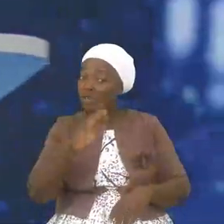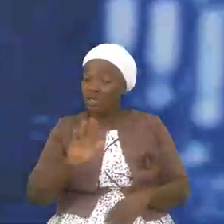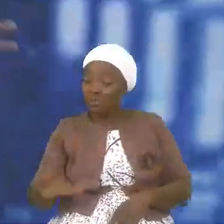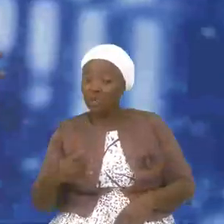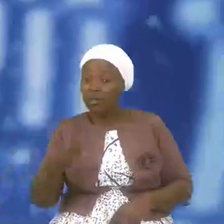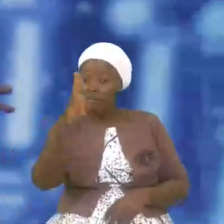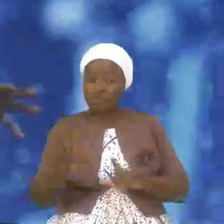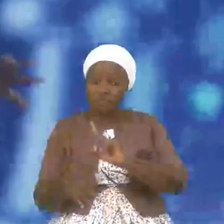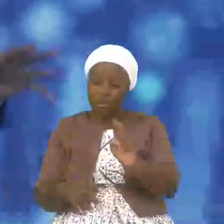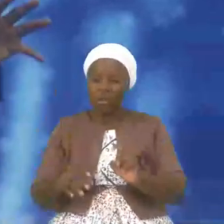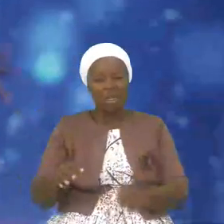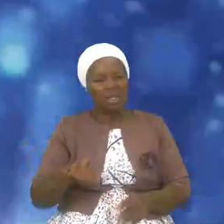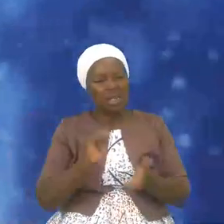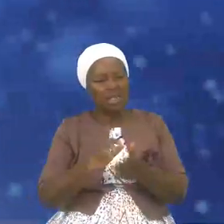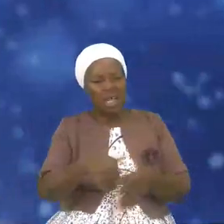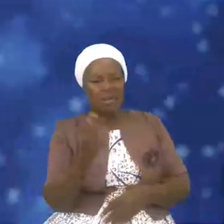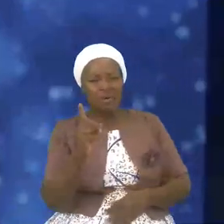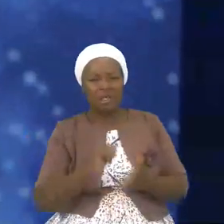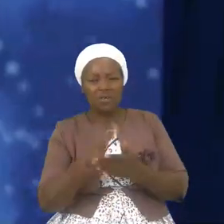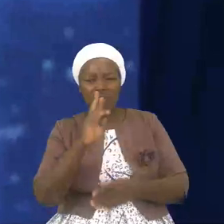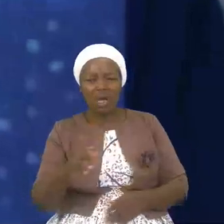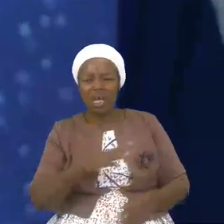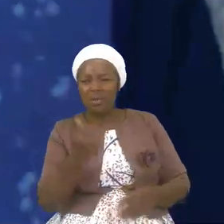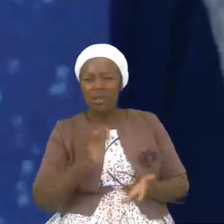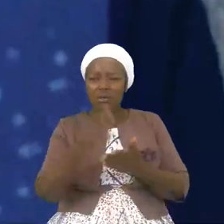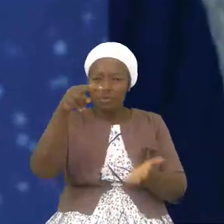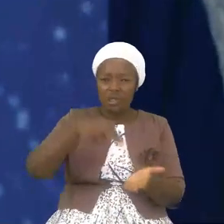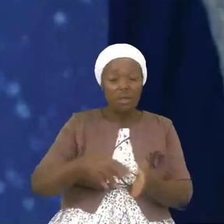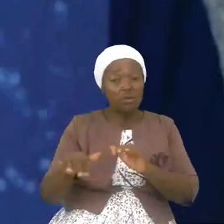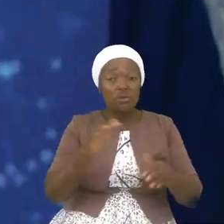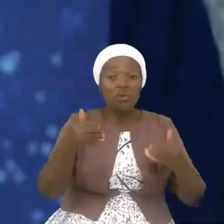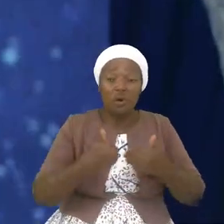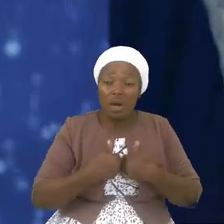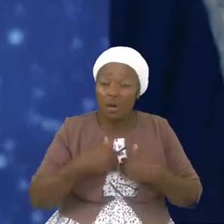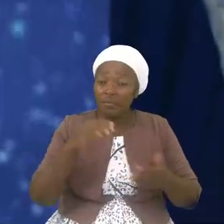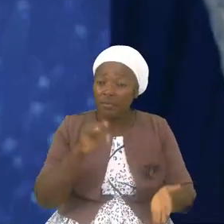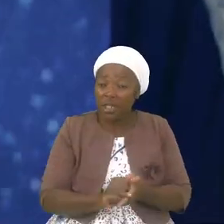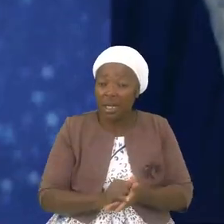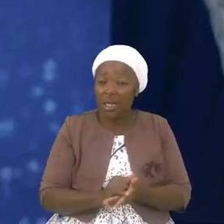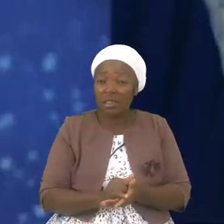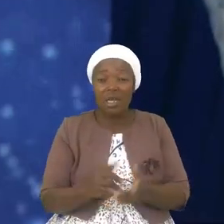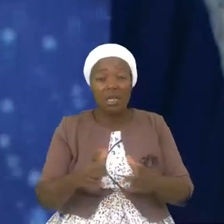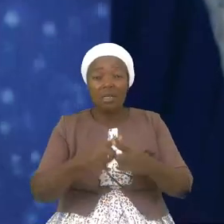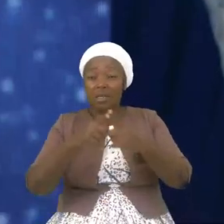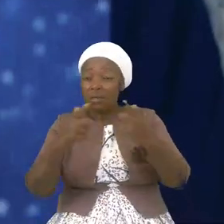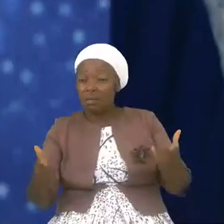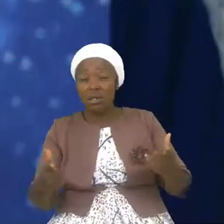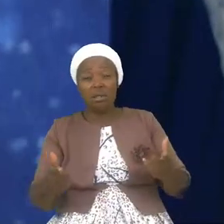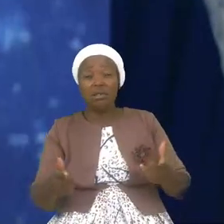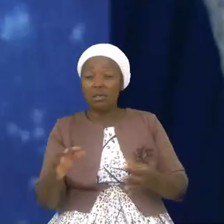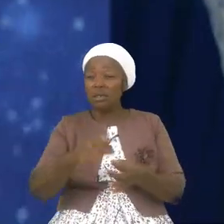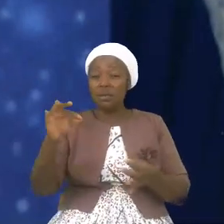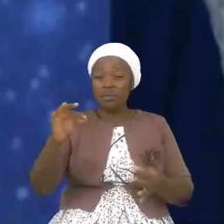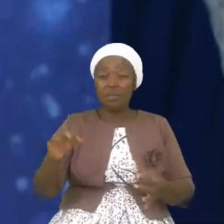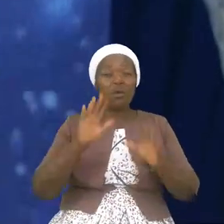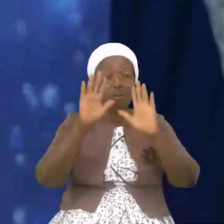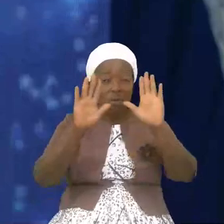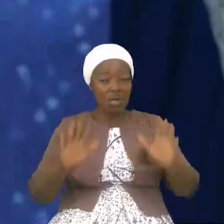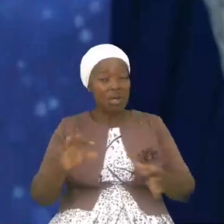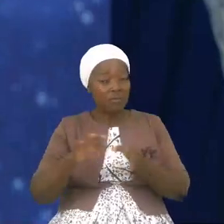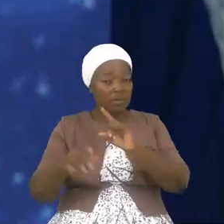Et partout tu vas, partout tu tiens, est-ce que tu as cet esprit supérieur,